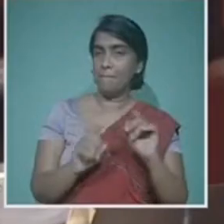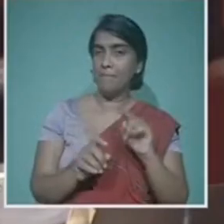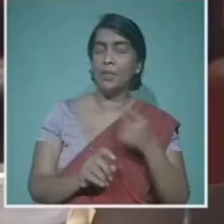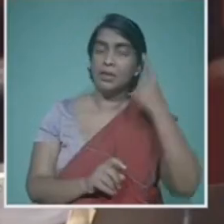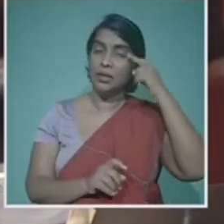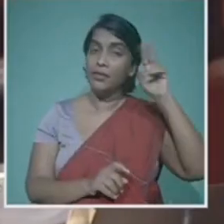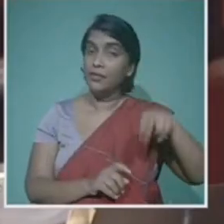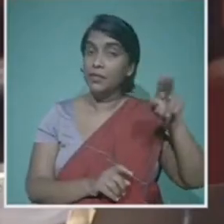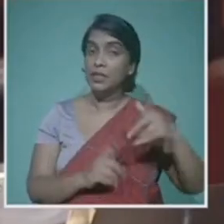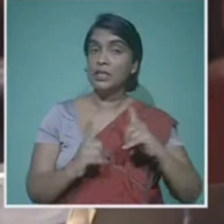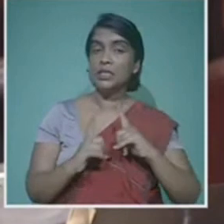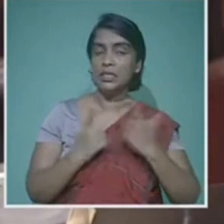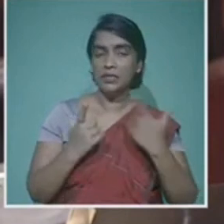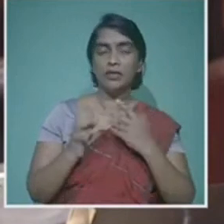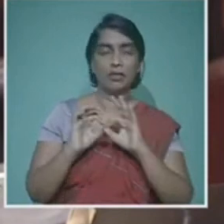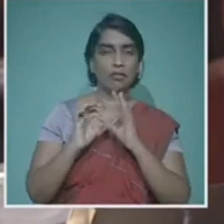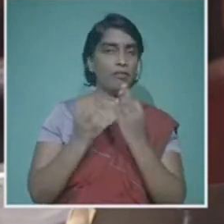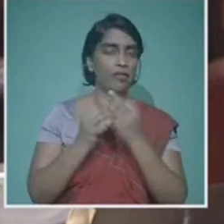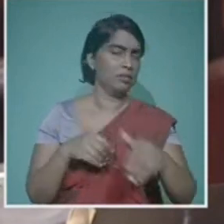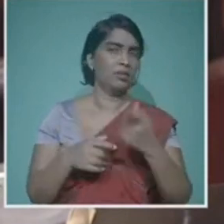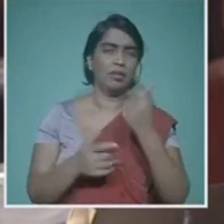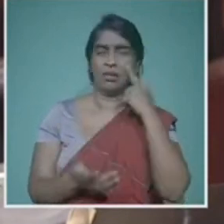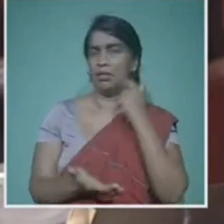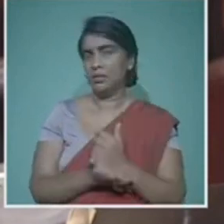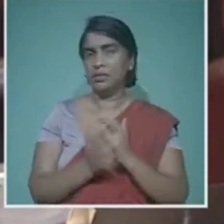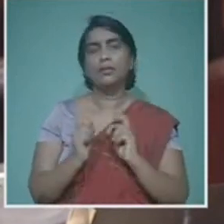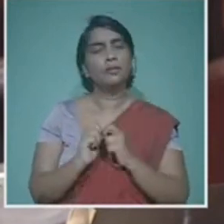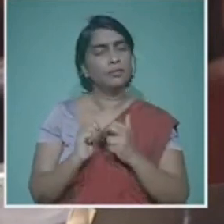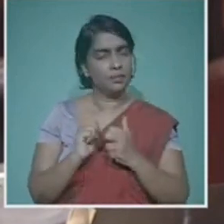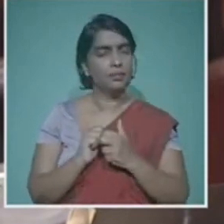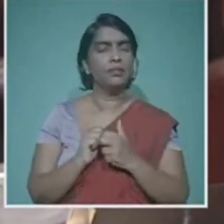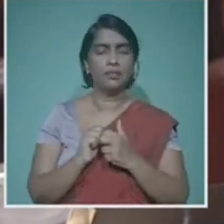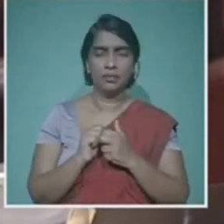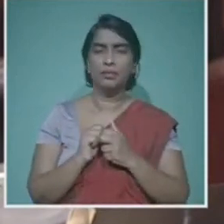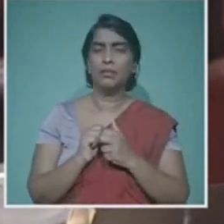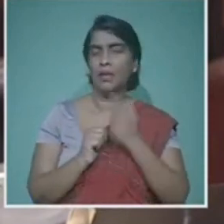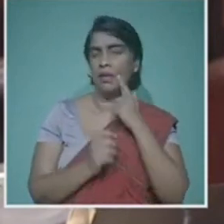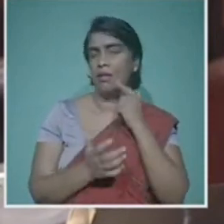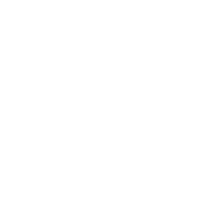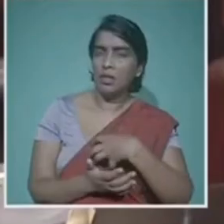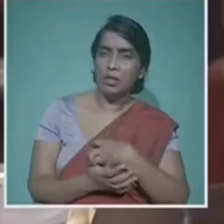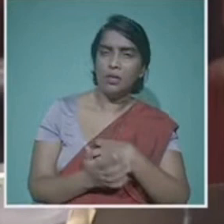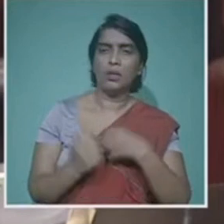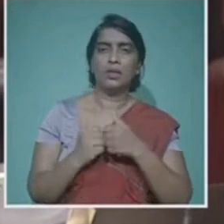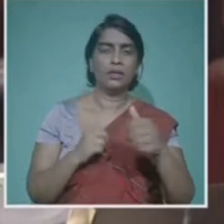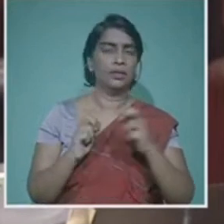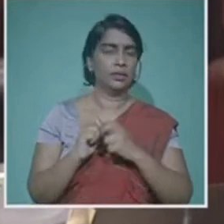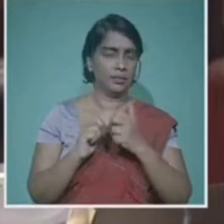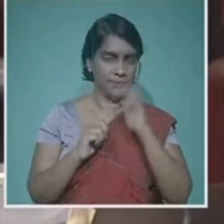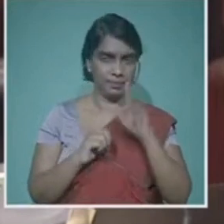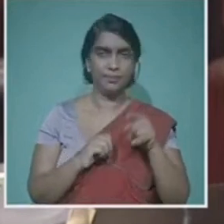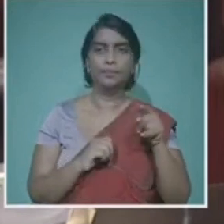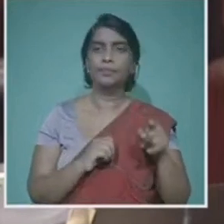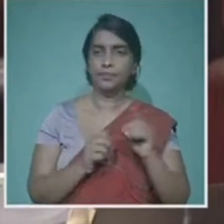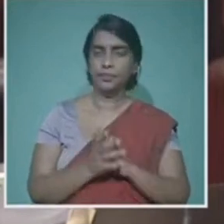குடும்பங்கள் இப்பொழுது இருக்கின்ற பொருளாதார பிரச்சனையிலே அவர்கள் மிகவும் ஒரு கஷ்டப்படுகின்ற ஒரு நிலை காணப்படும். ஆகவே அந்த